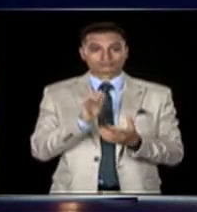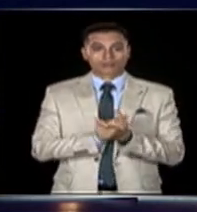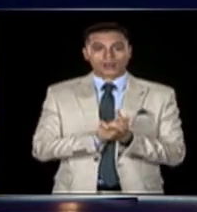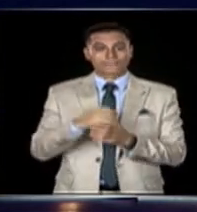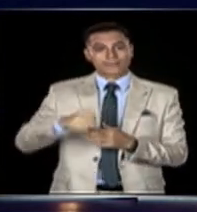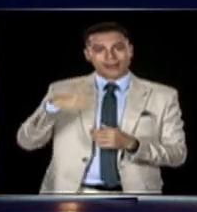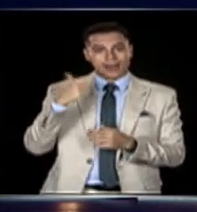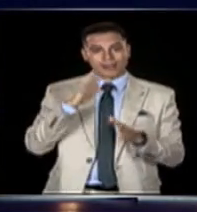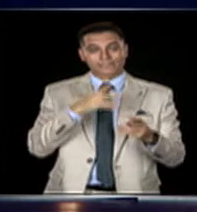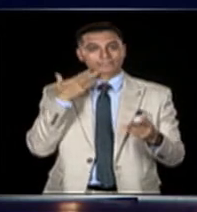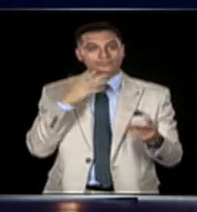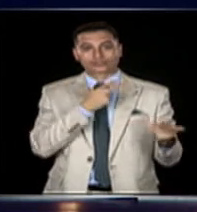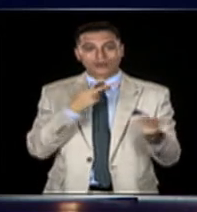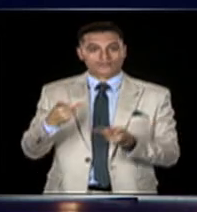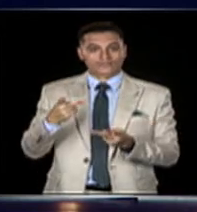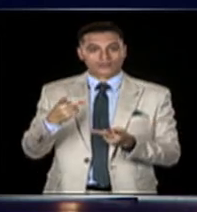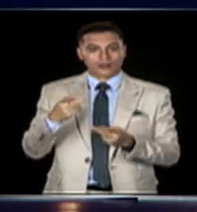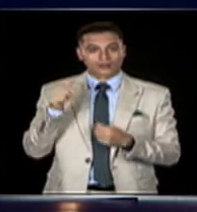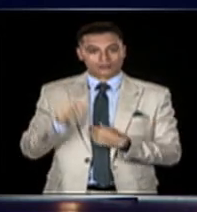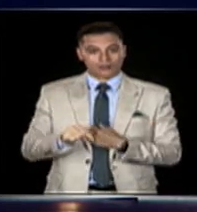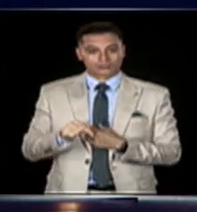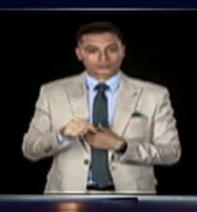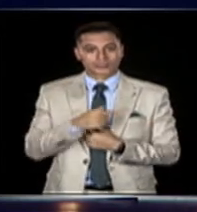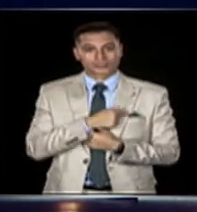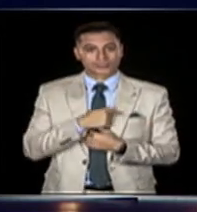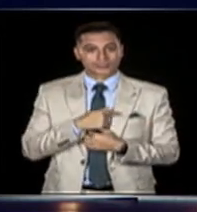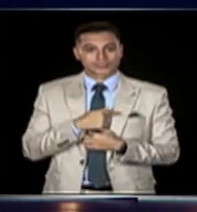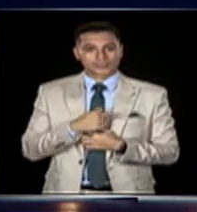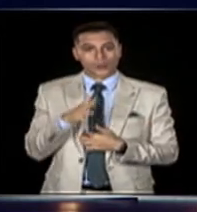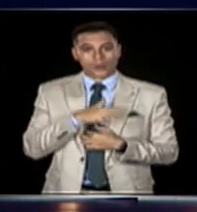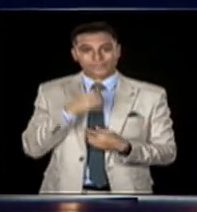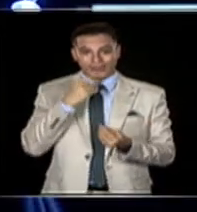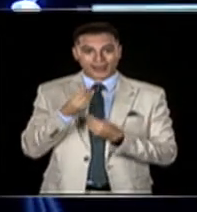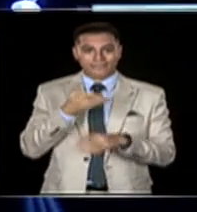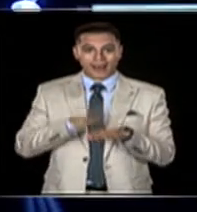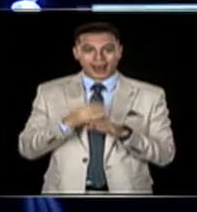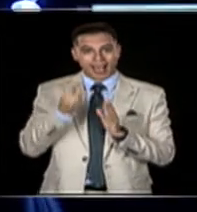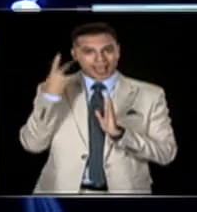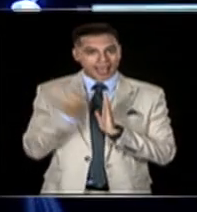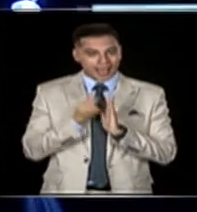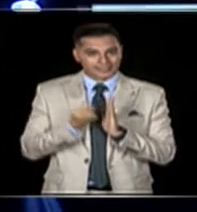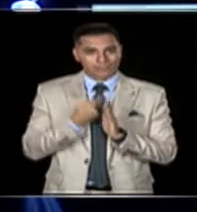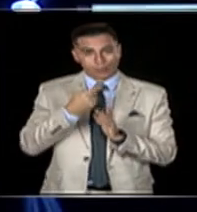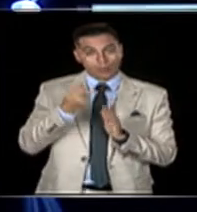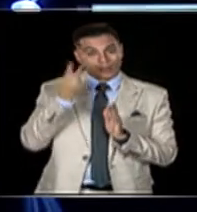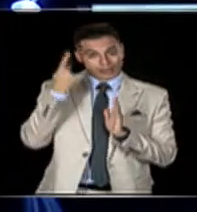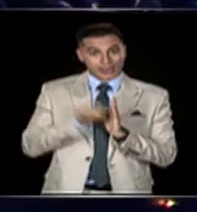عزيز مشرفني ونورني في الاستوديو النهارده. بما ان احنا بنتكلم عن الادب فهو